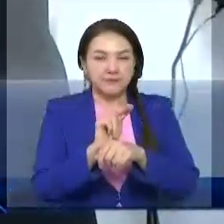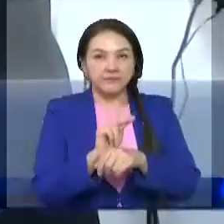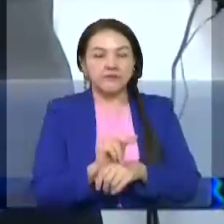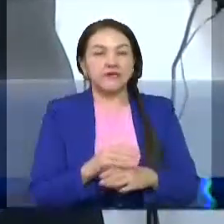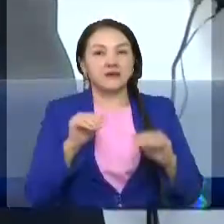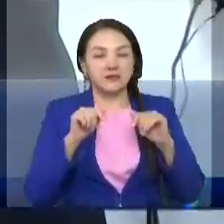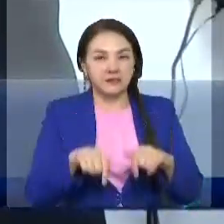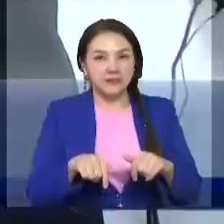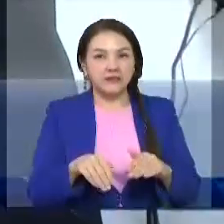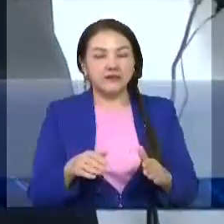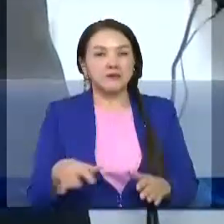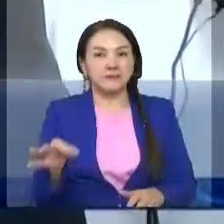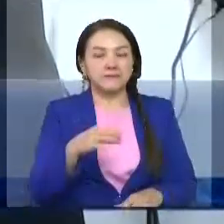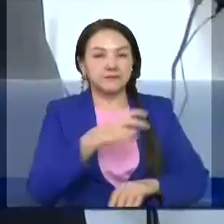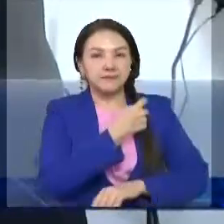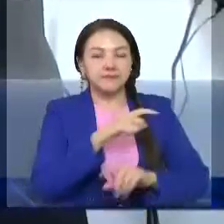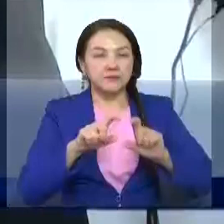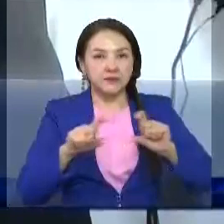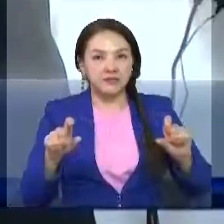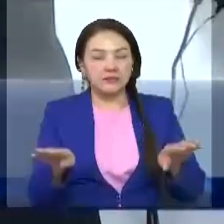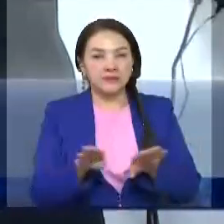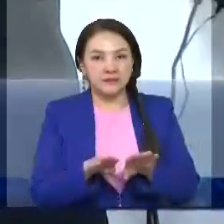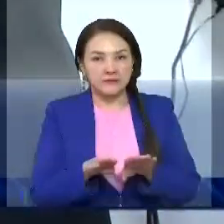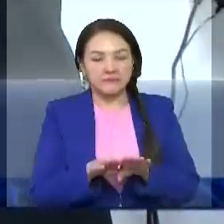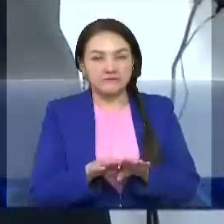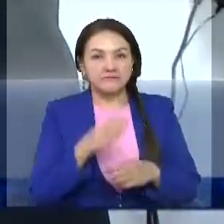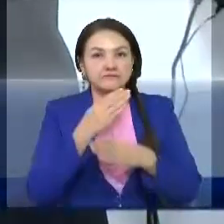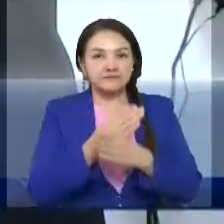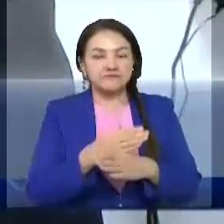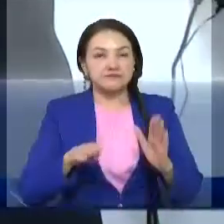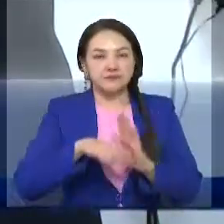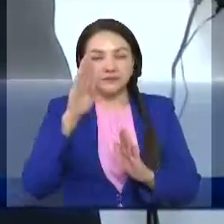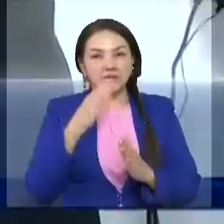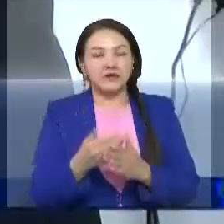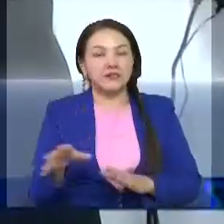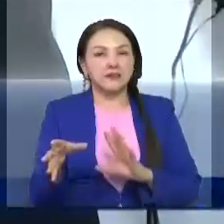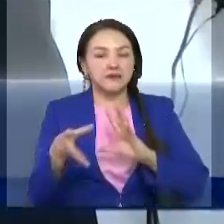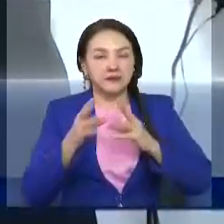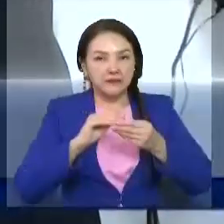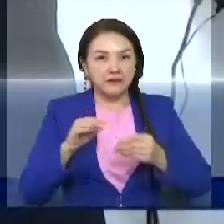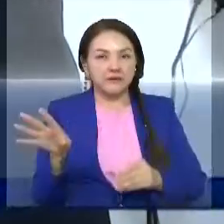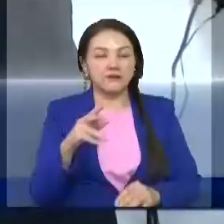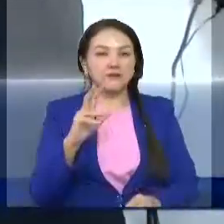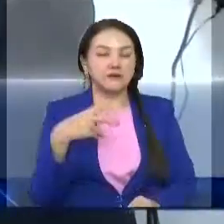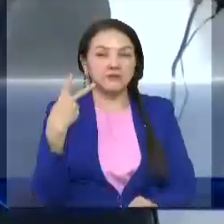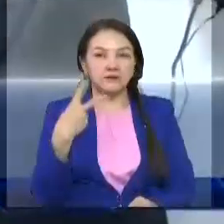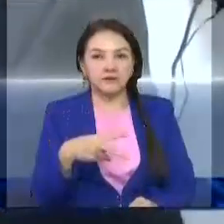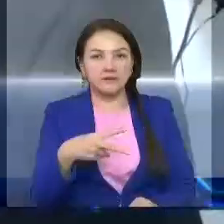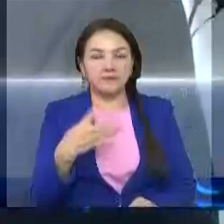здесь в стенах областной детской больницы также это поможет улучшить диагностику в целом всех